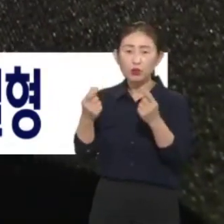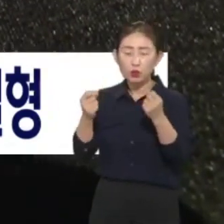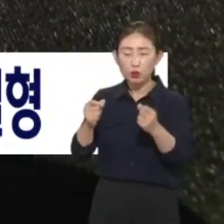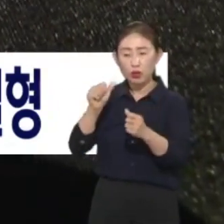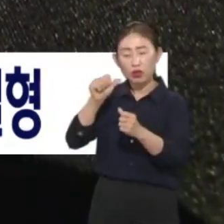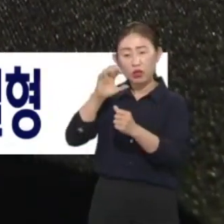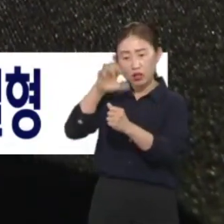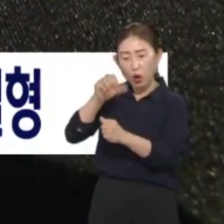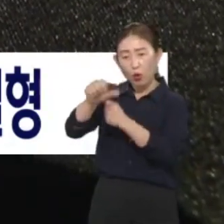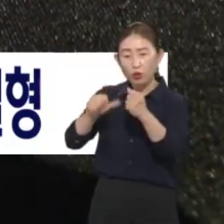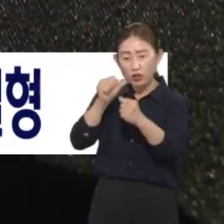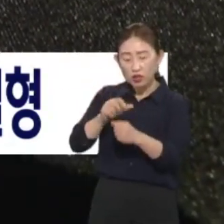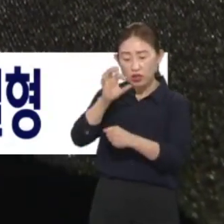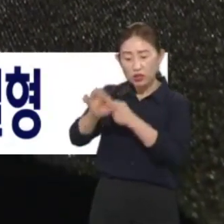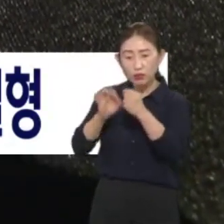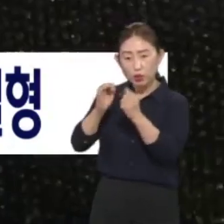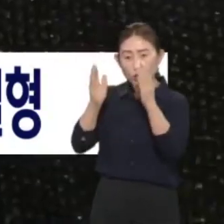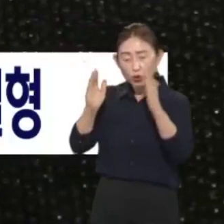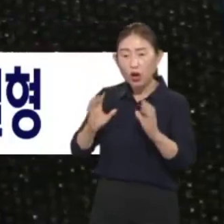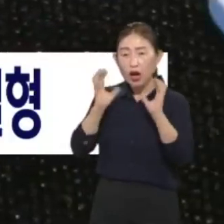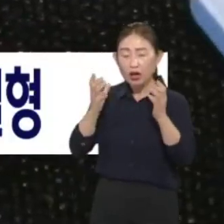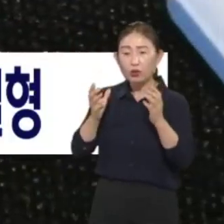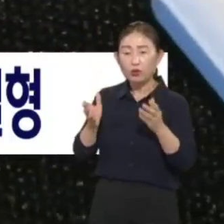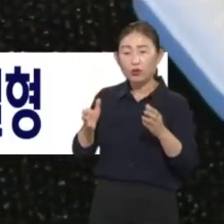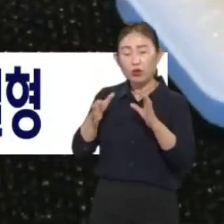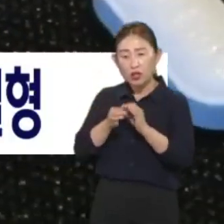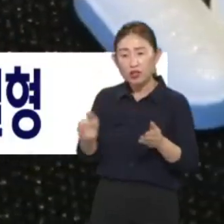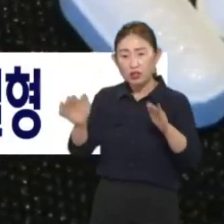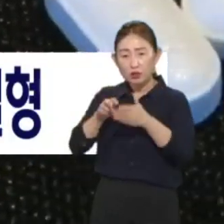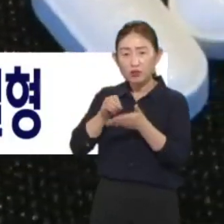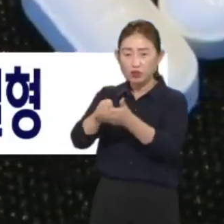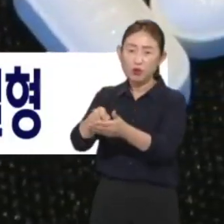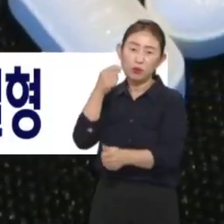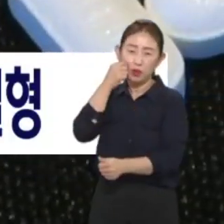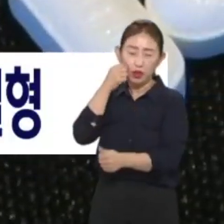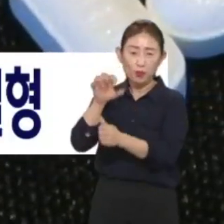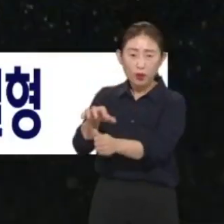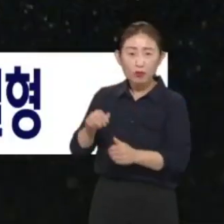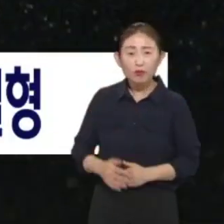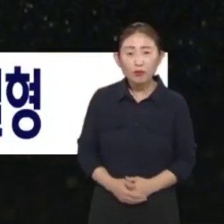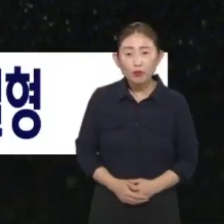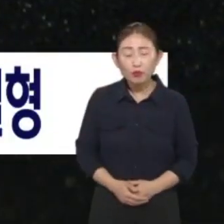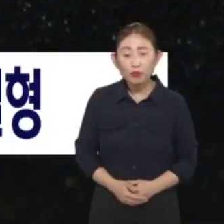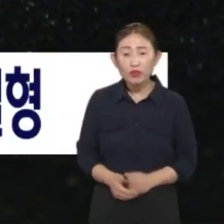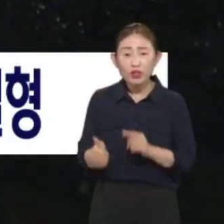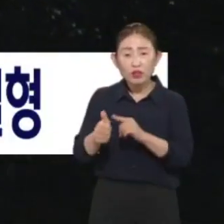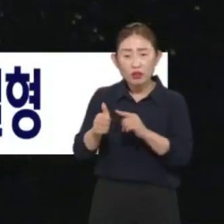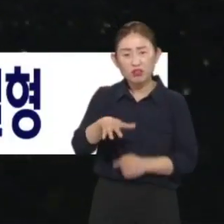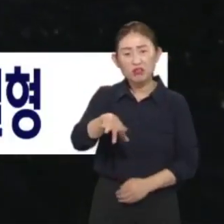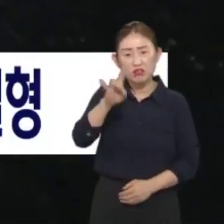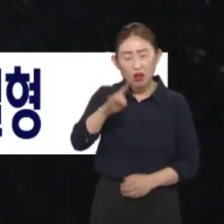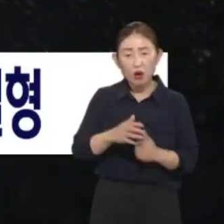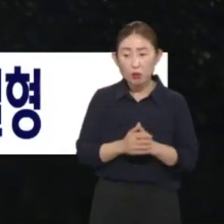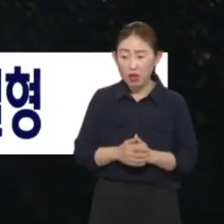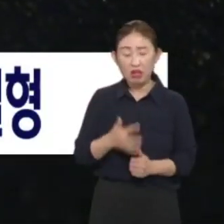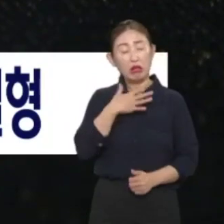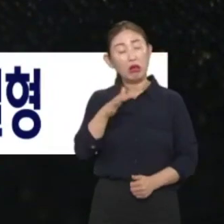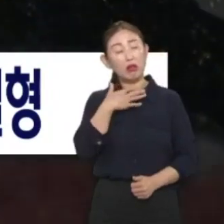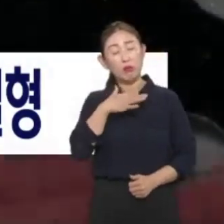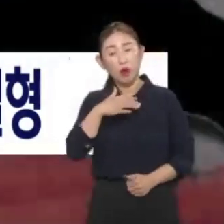5년과 10년간 아동청소년 관련 시설 취업 제한을 명령했습니다. 재판부는 피고인이 처음에 범행을